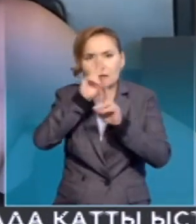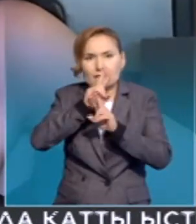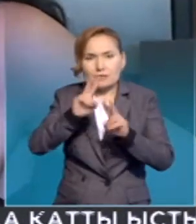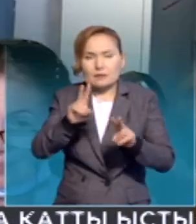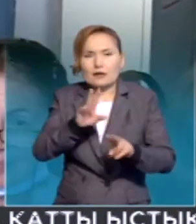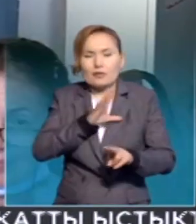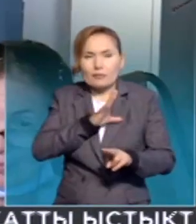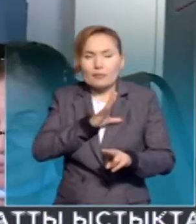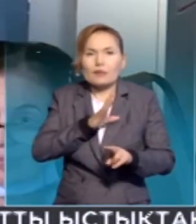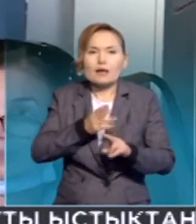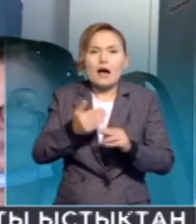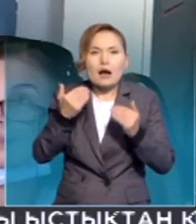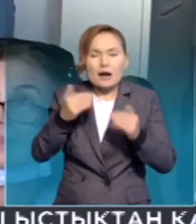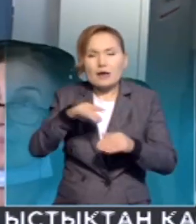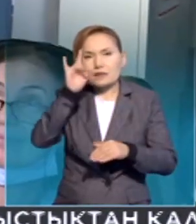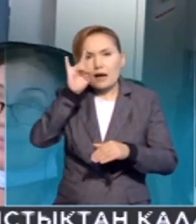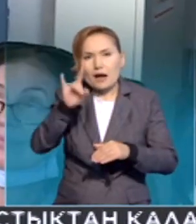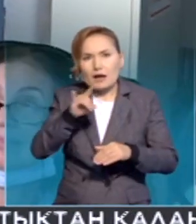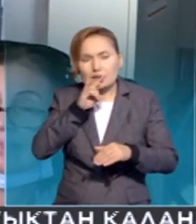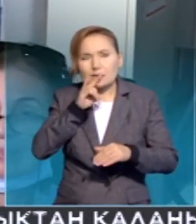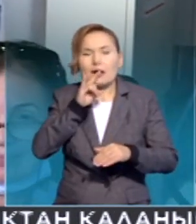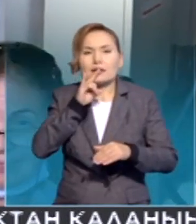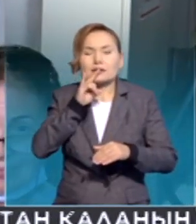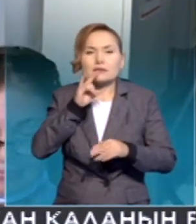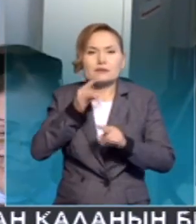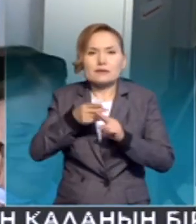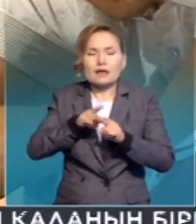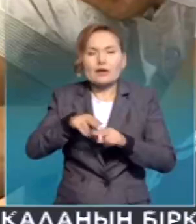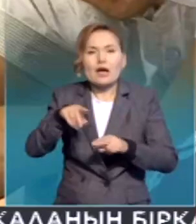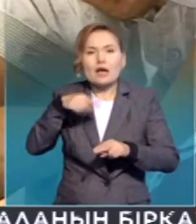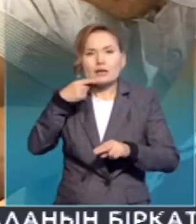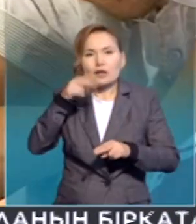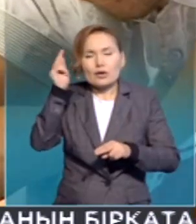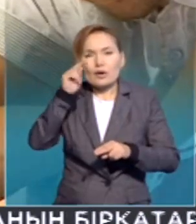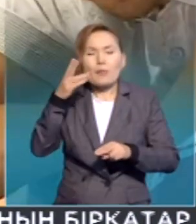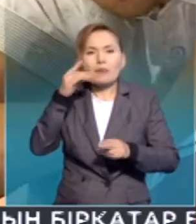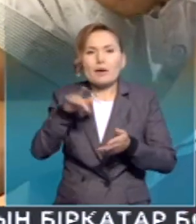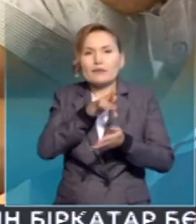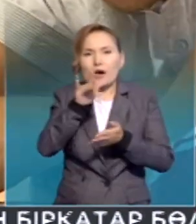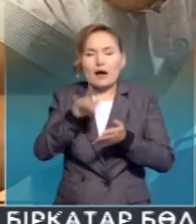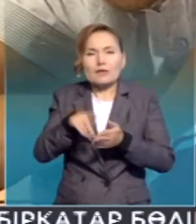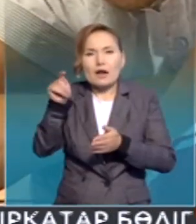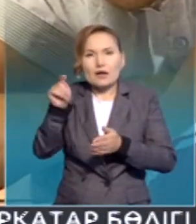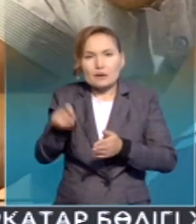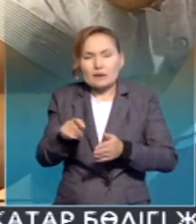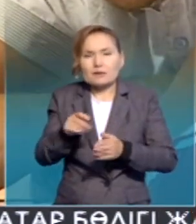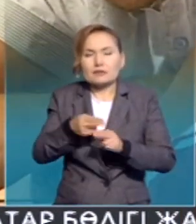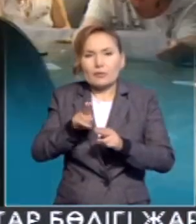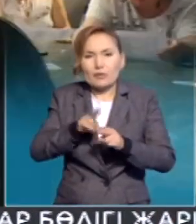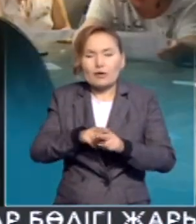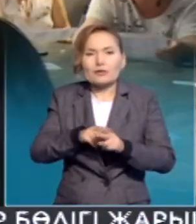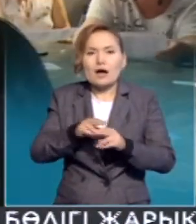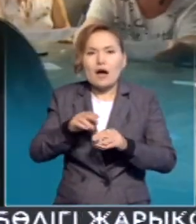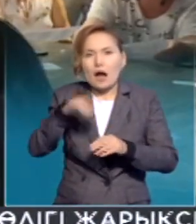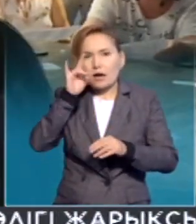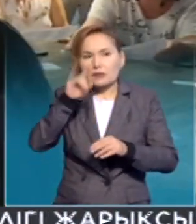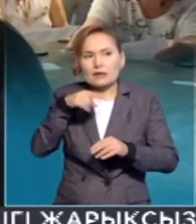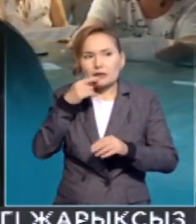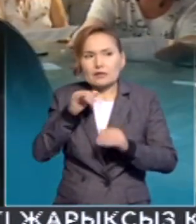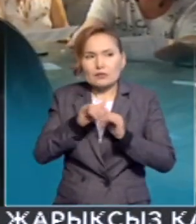санарлықта еді. Сондықтан да алғыр жігіт Алматыға жол тартады. Қазір оның үйірмесіне келушілер саны күн санап артып келеді.